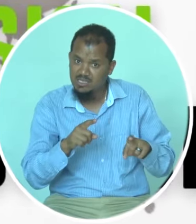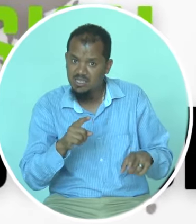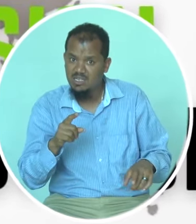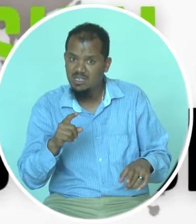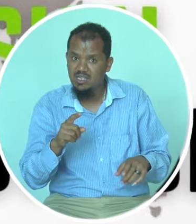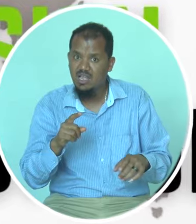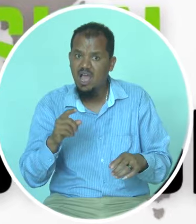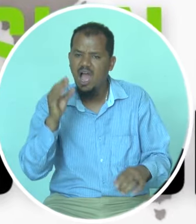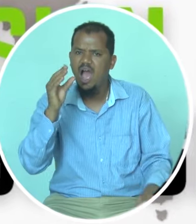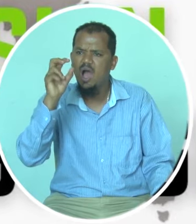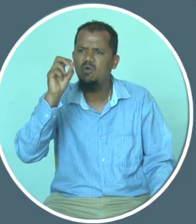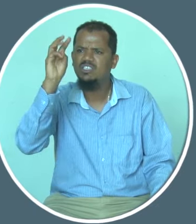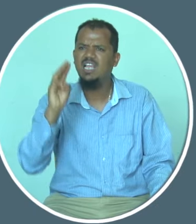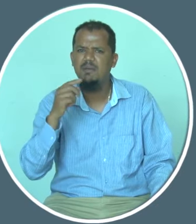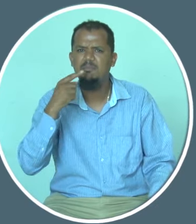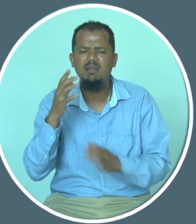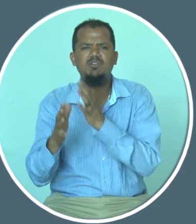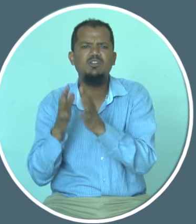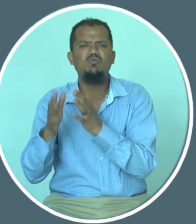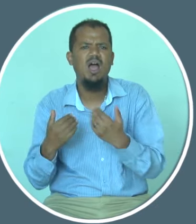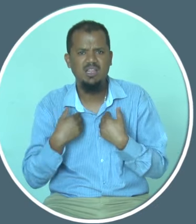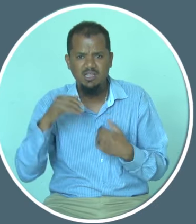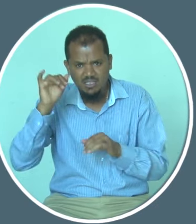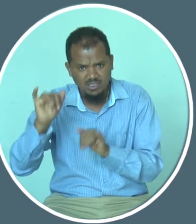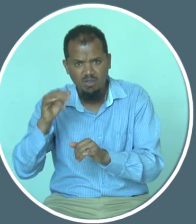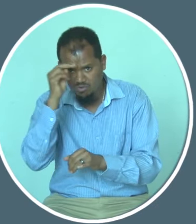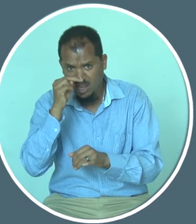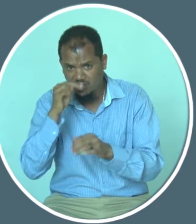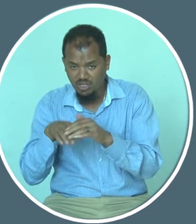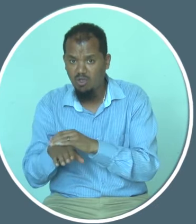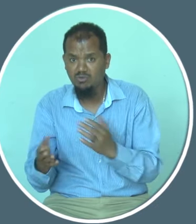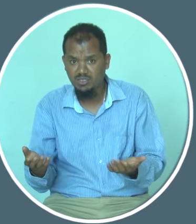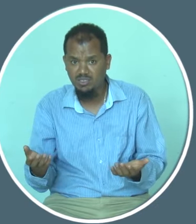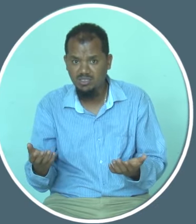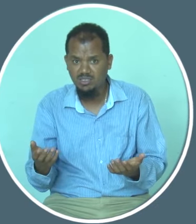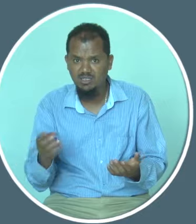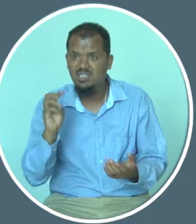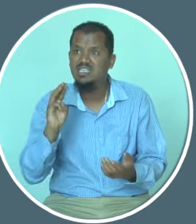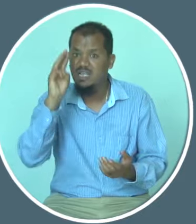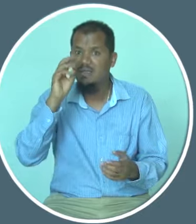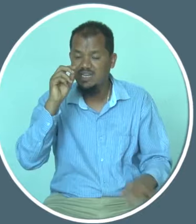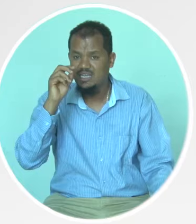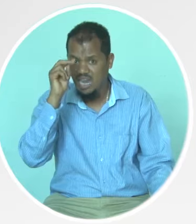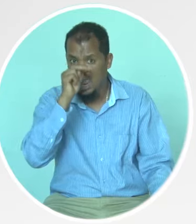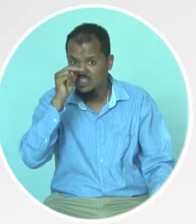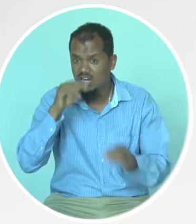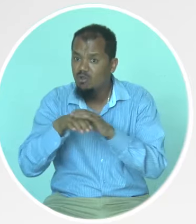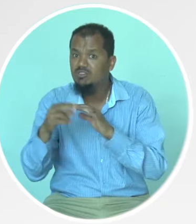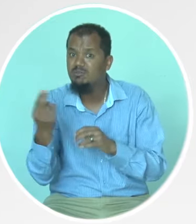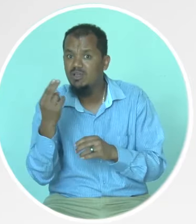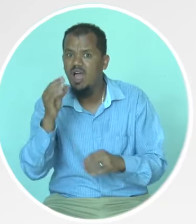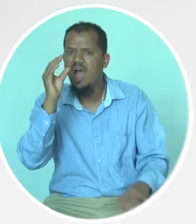ግን ሃውሳ ደግሞ የሚባል ምልክት ቋንቋ አለ አዛው ናይጄሪያ ውስጥ ነው ወደ ሰሜን ናይጄሪያ ውስጥ